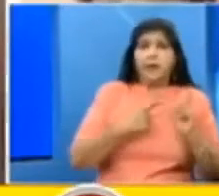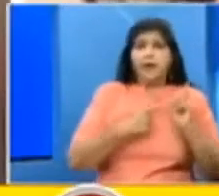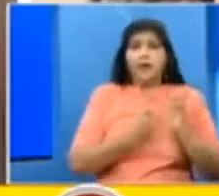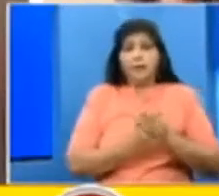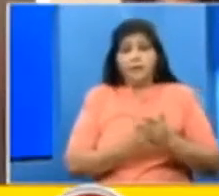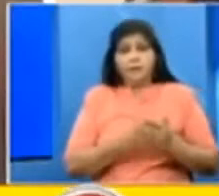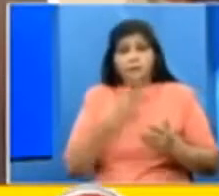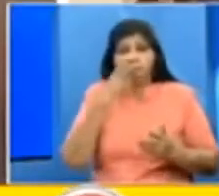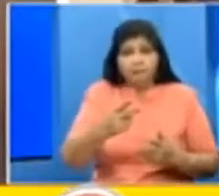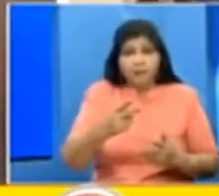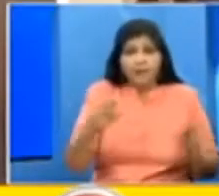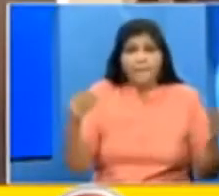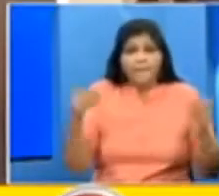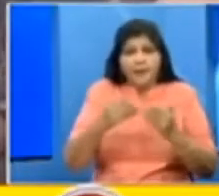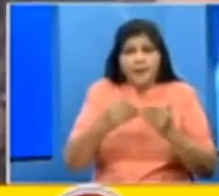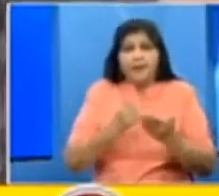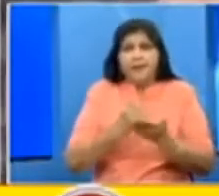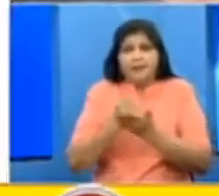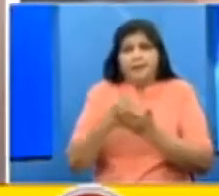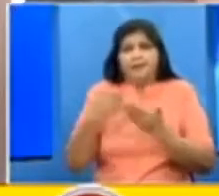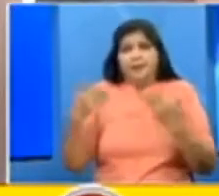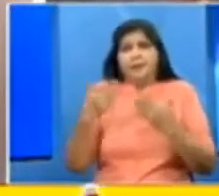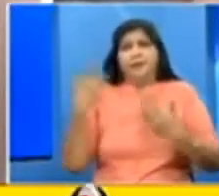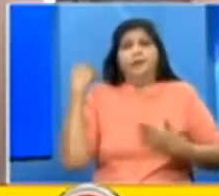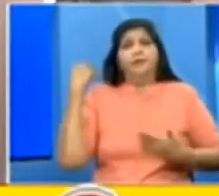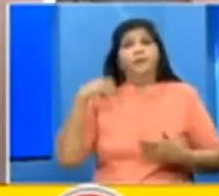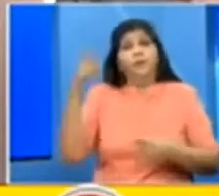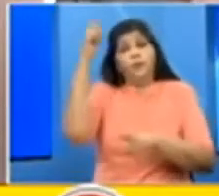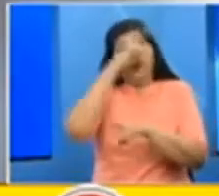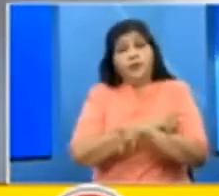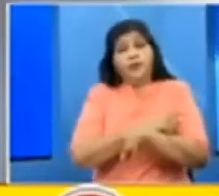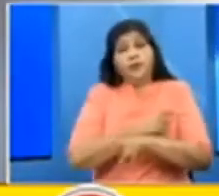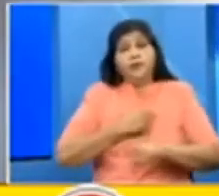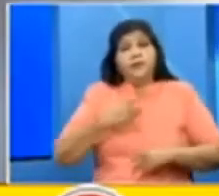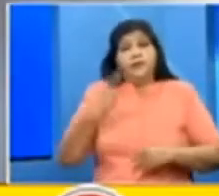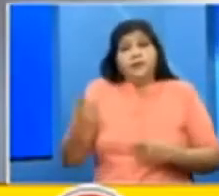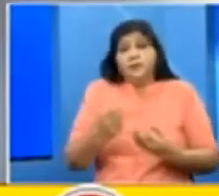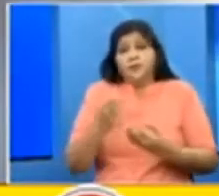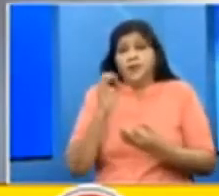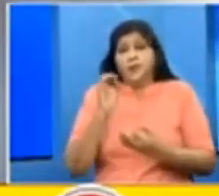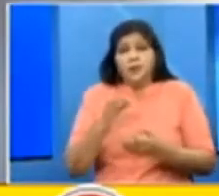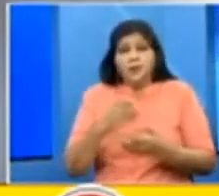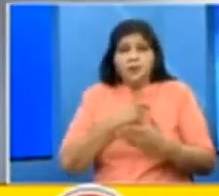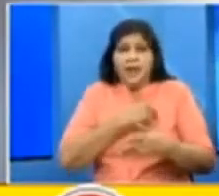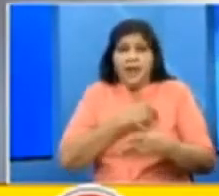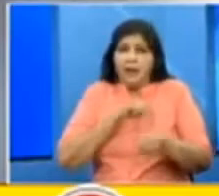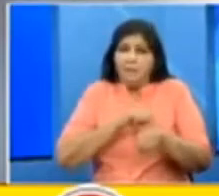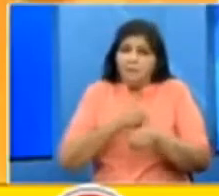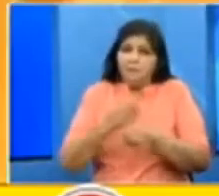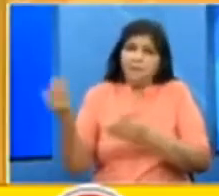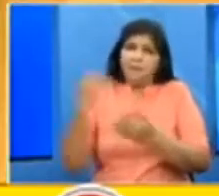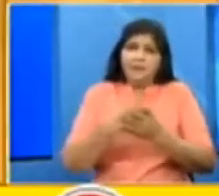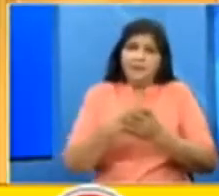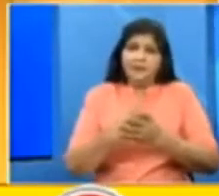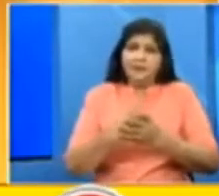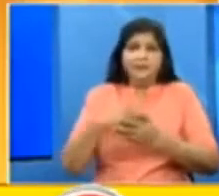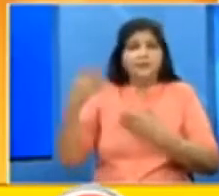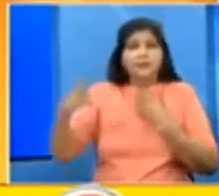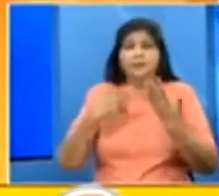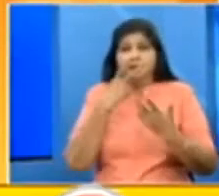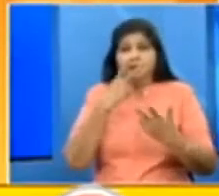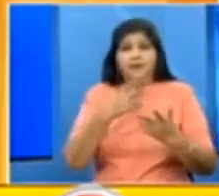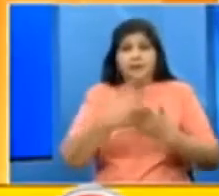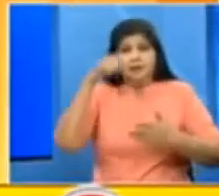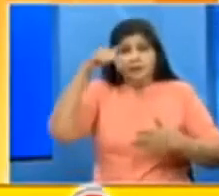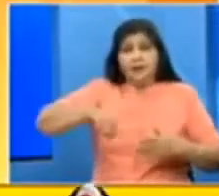का सौभाग्य मिला। वो दिन मेरे जीवन के सबसे अनमोल क्षणों में से एक है। मैं देख रहा हूं कि